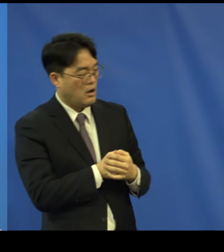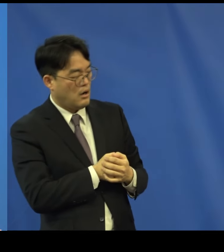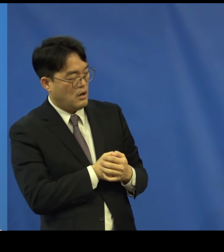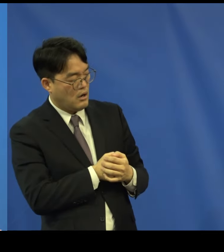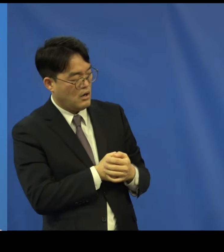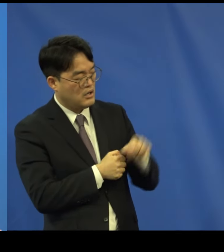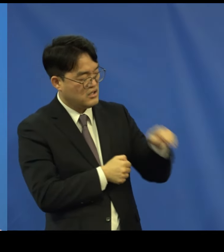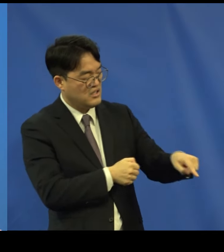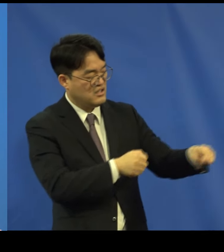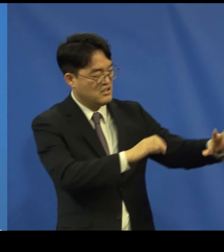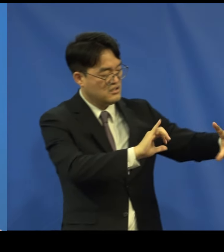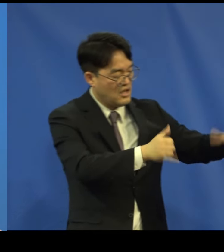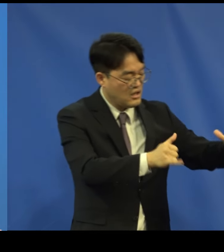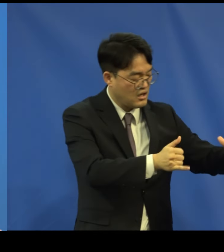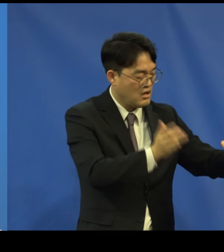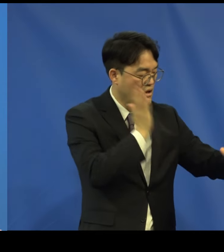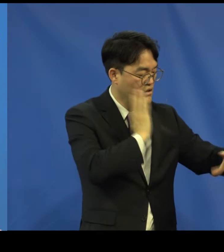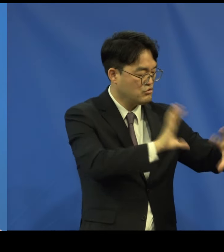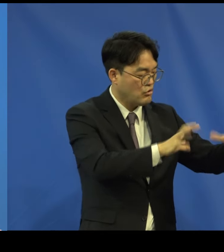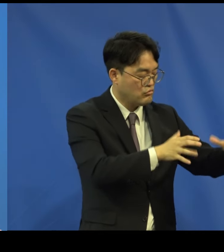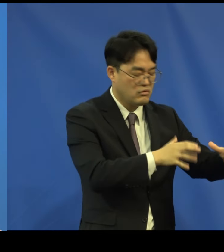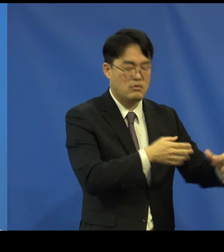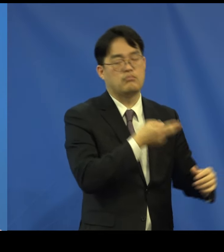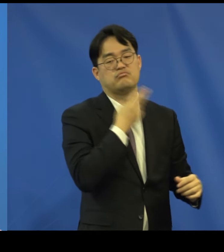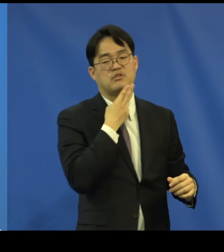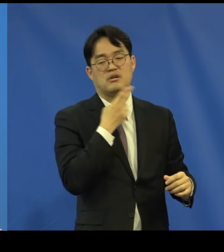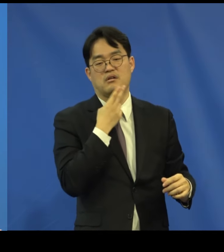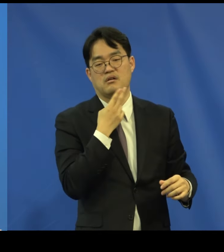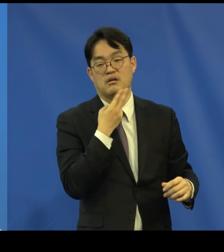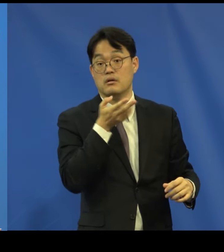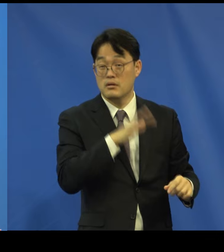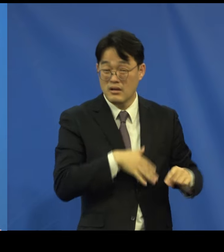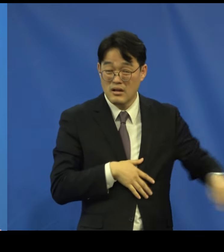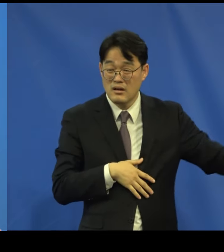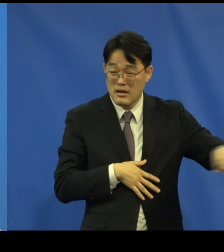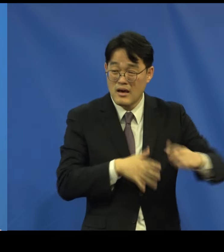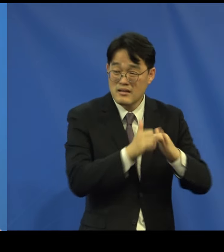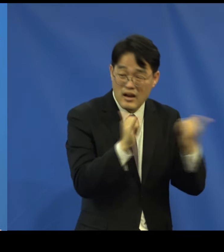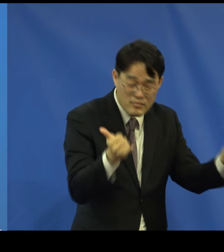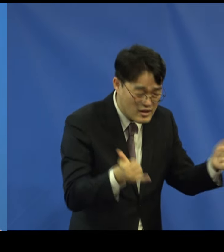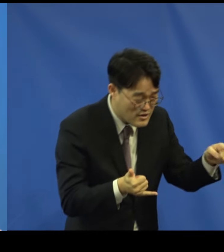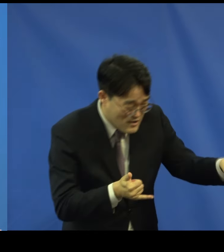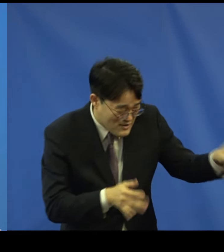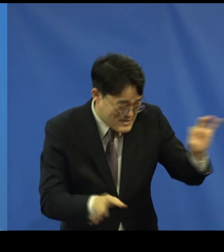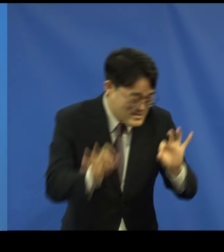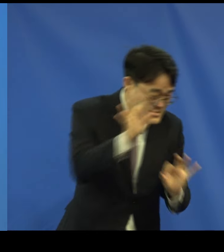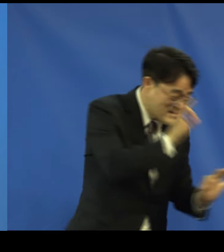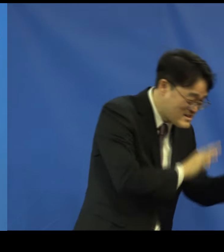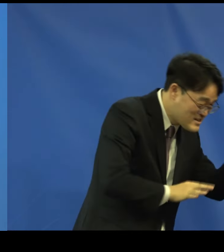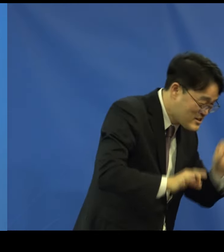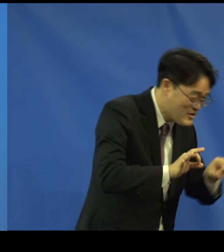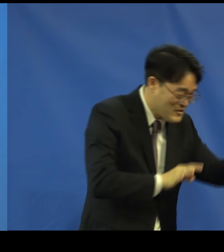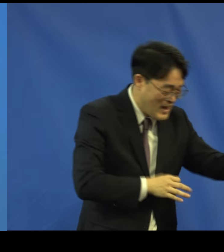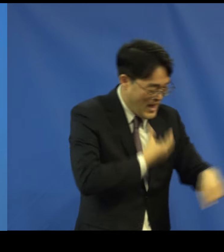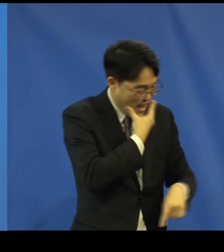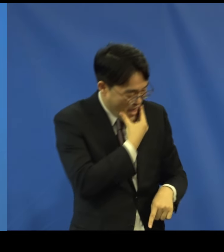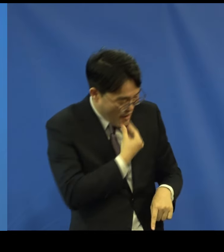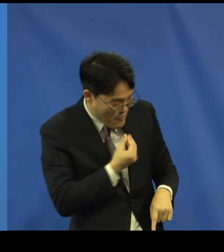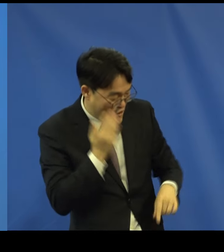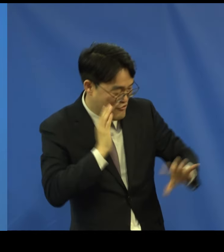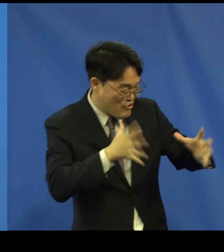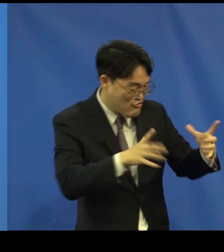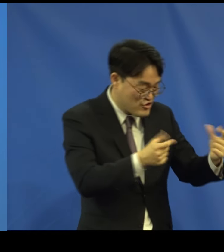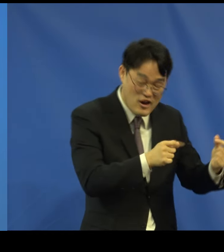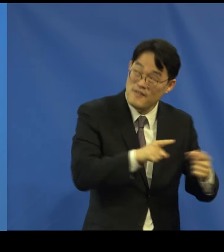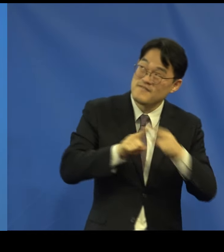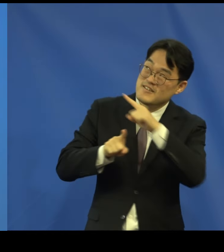이루어지지 않습니다. 그런데 사람들은 신기를 쫓고 망상증 환자들이 늘어납니다. 우리나라도 마찬가지 경제적 부를 누리는